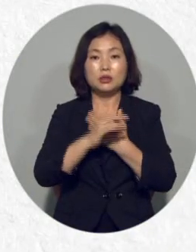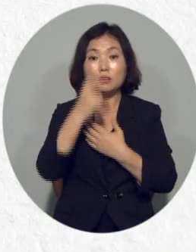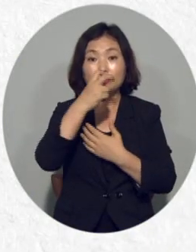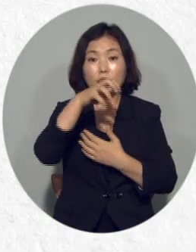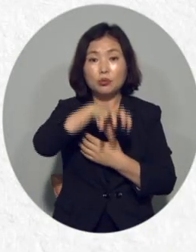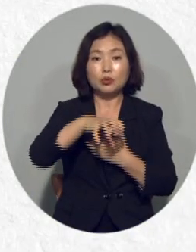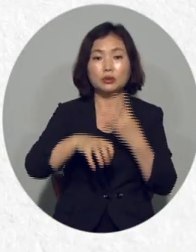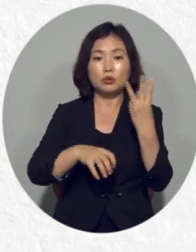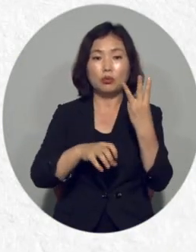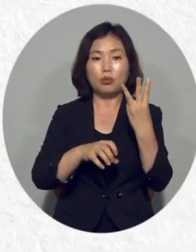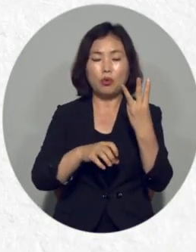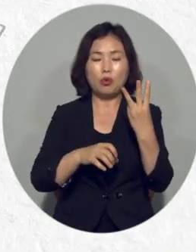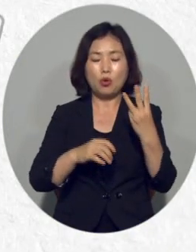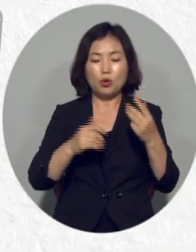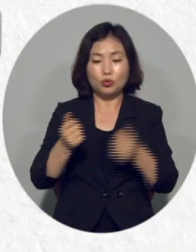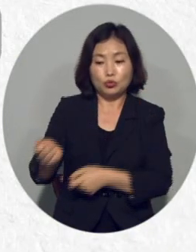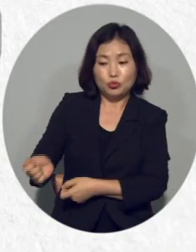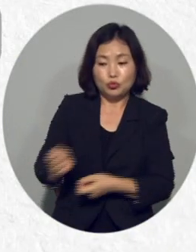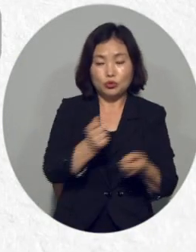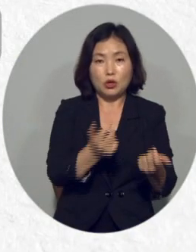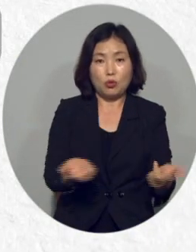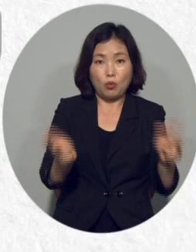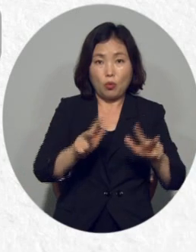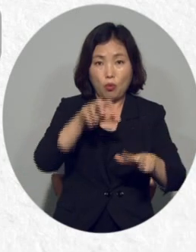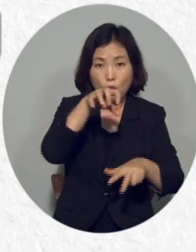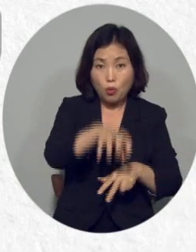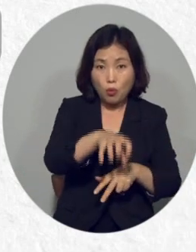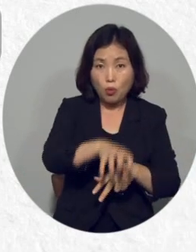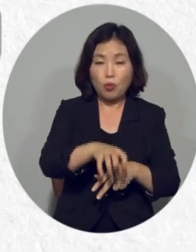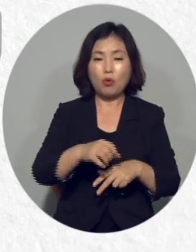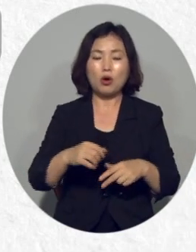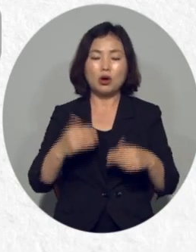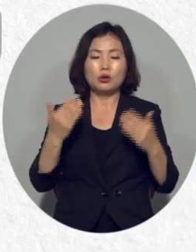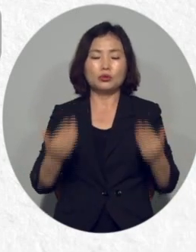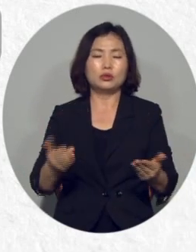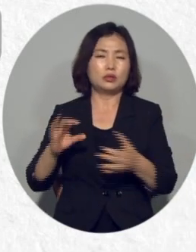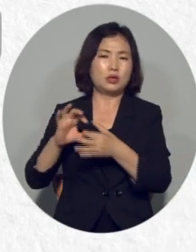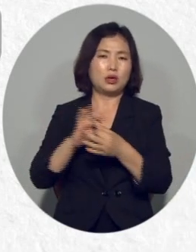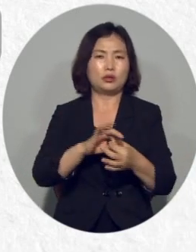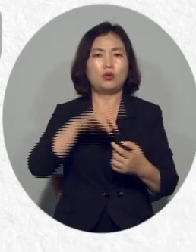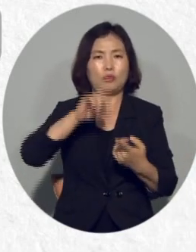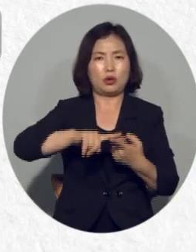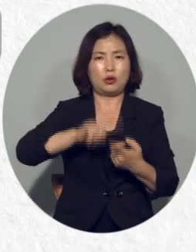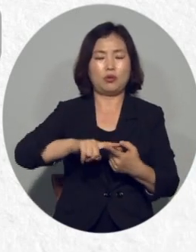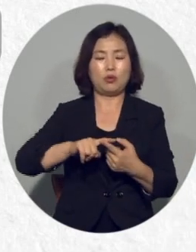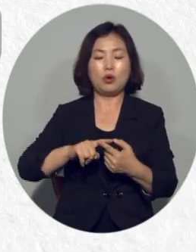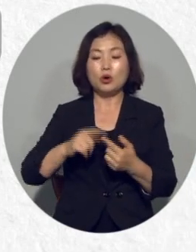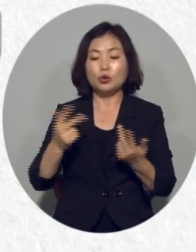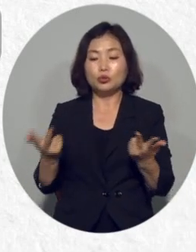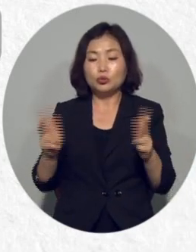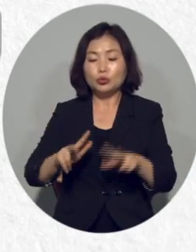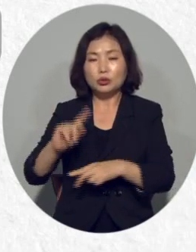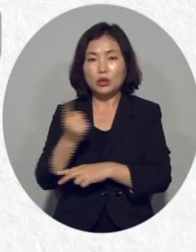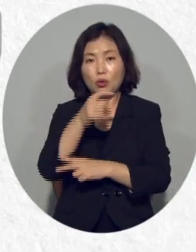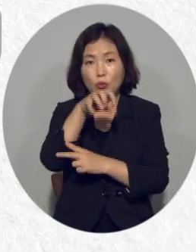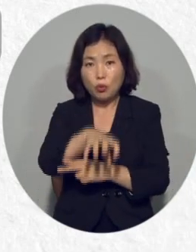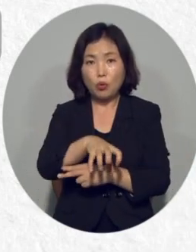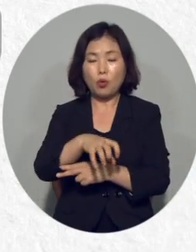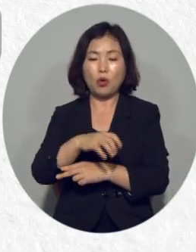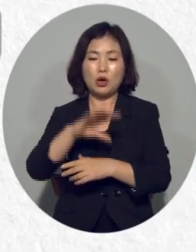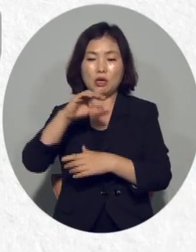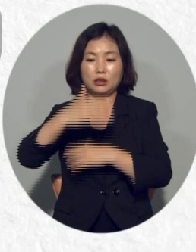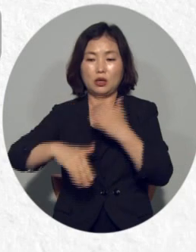소 세 곡 가운데 국제 보상 공원 임시 선별검사 손은 규 내내 정상 운영하고 두류공원 야구장 과 대구